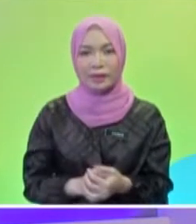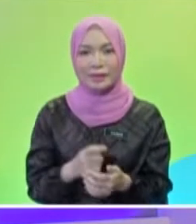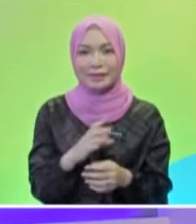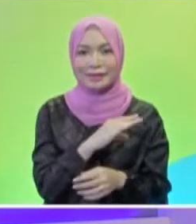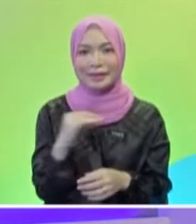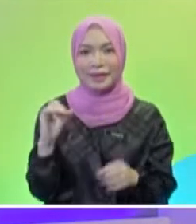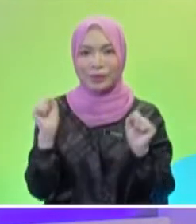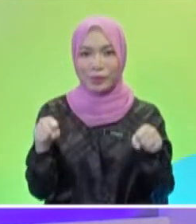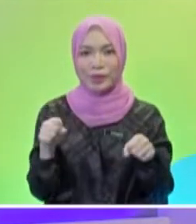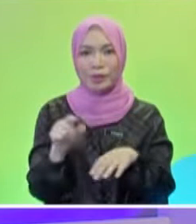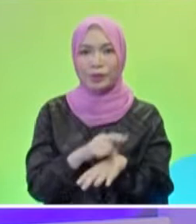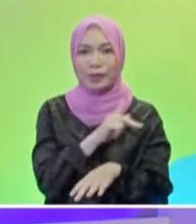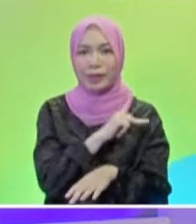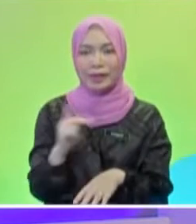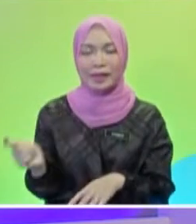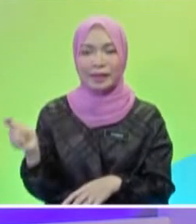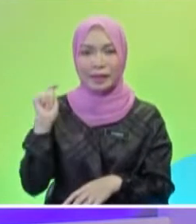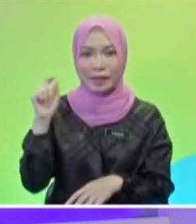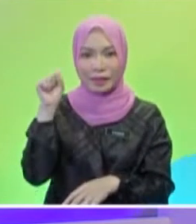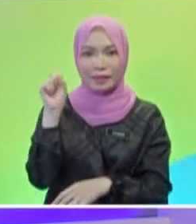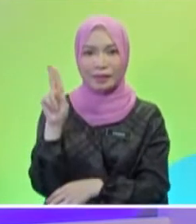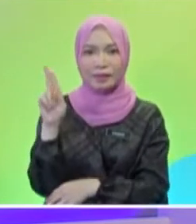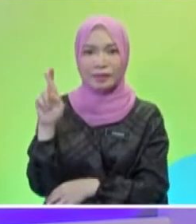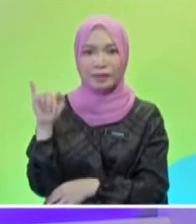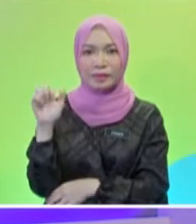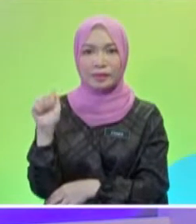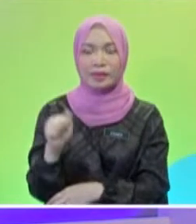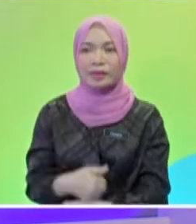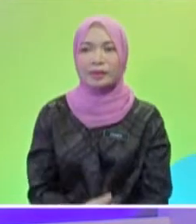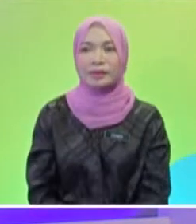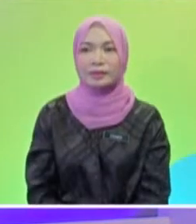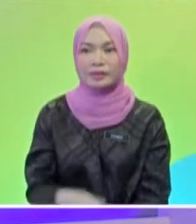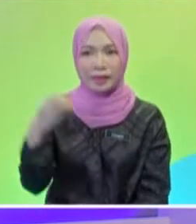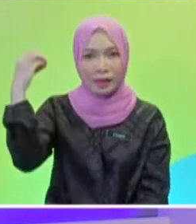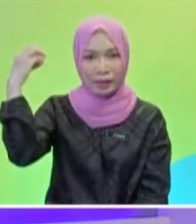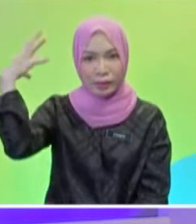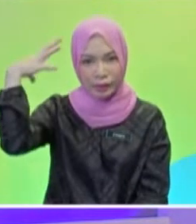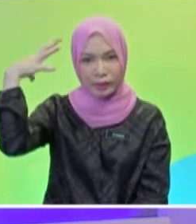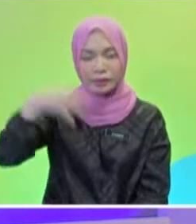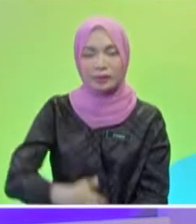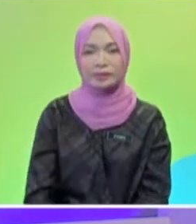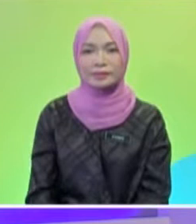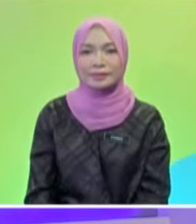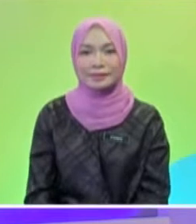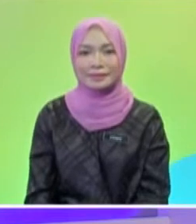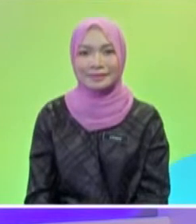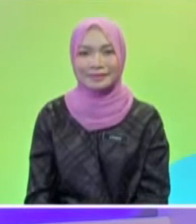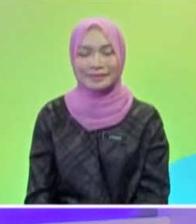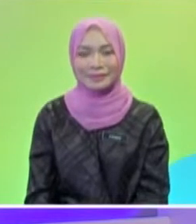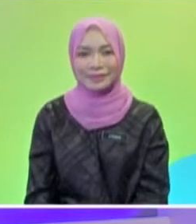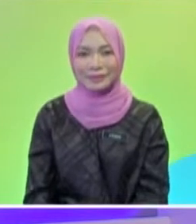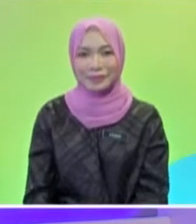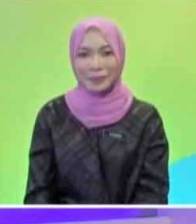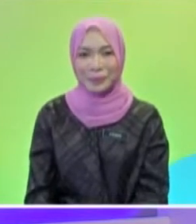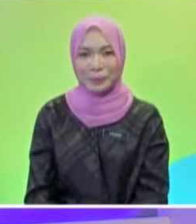tenaga surya tunggu dengan panel surya ataupun ada pengisian fotovoltaik Nah untuk